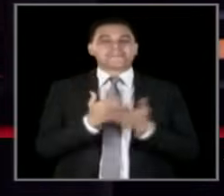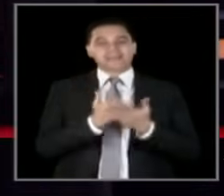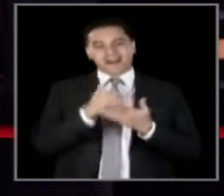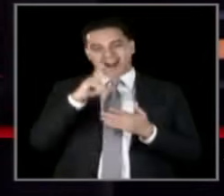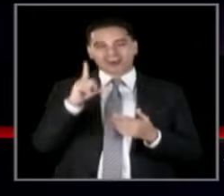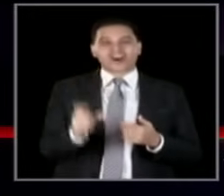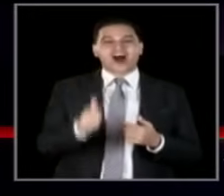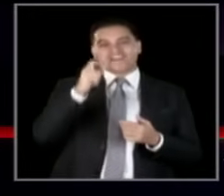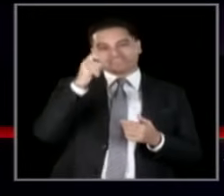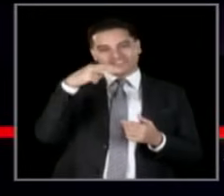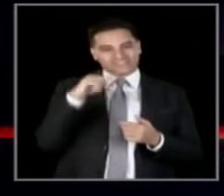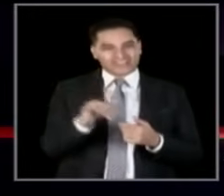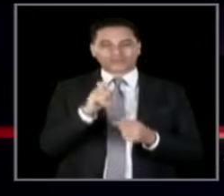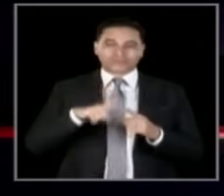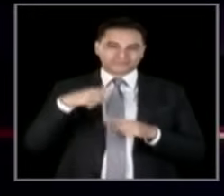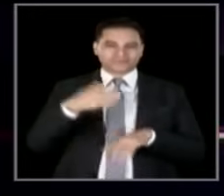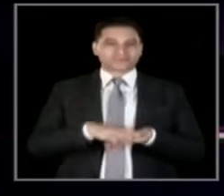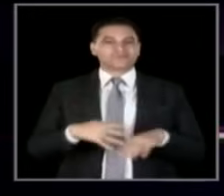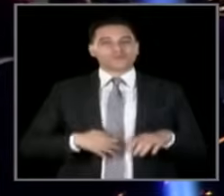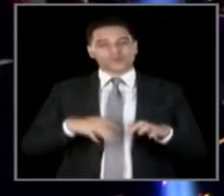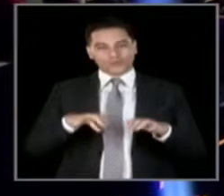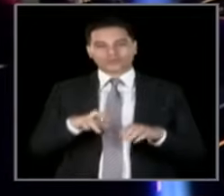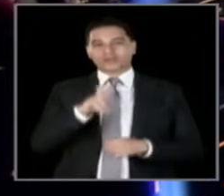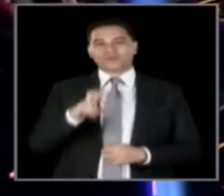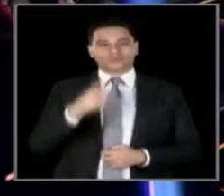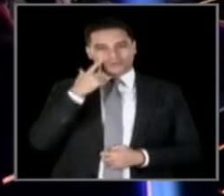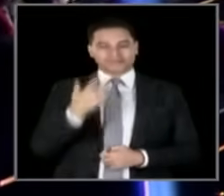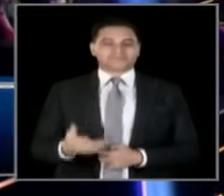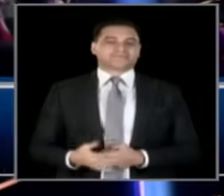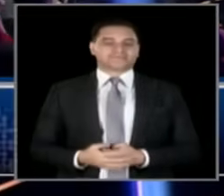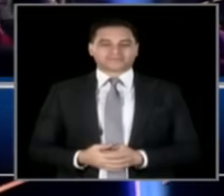الرفعي. تكنولوجيا، والسؤال هو: